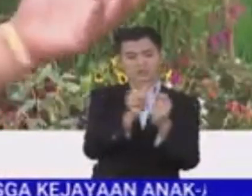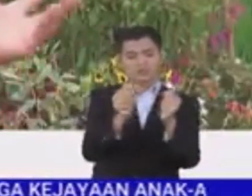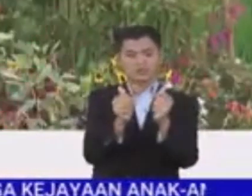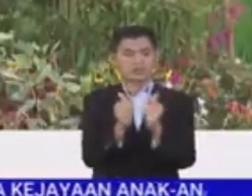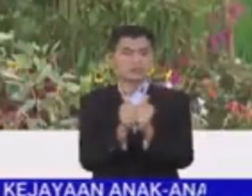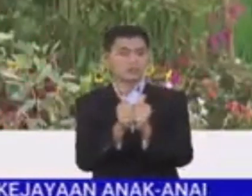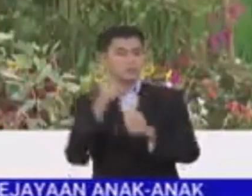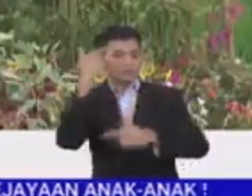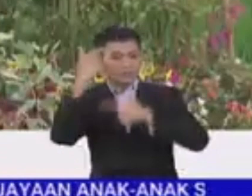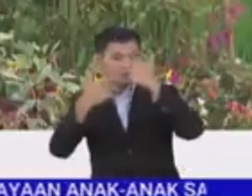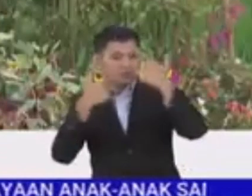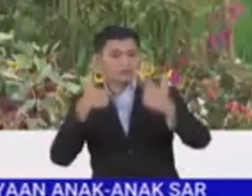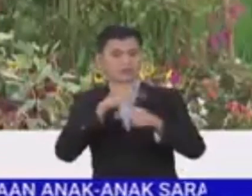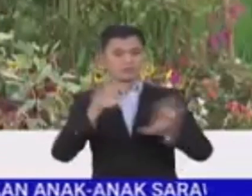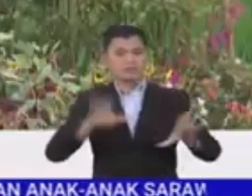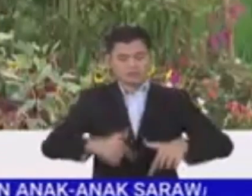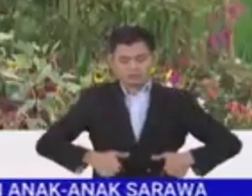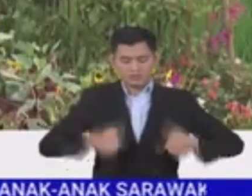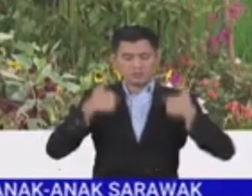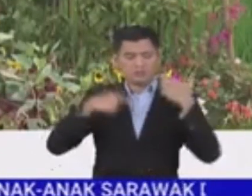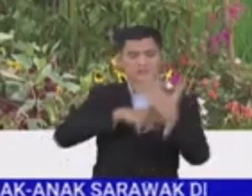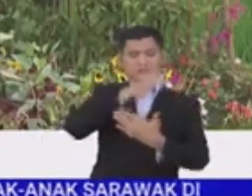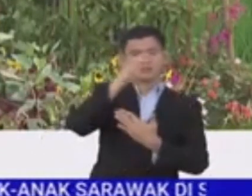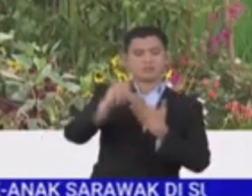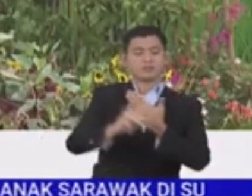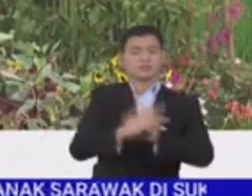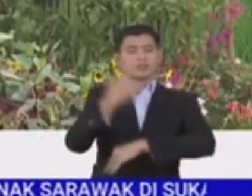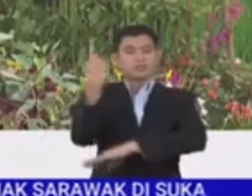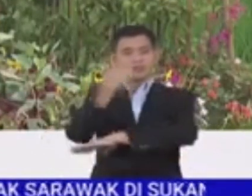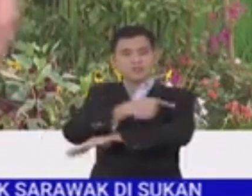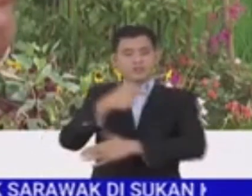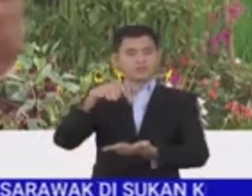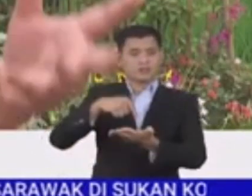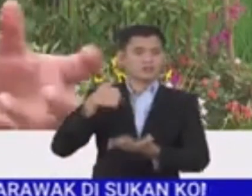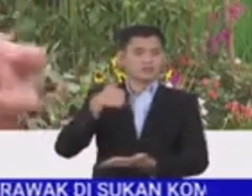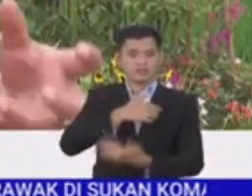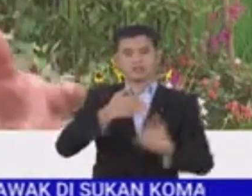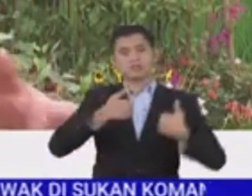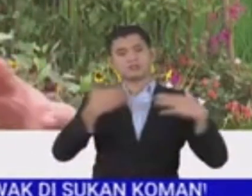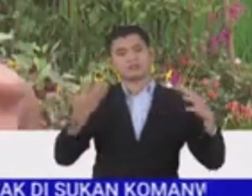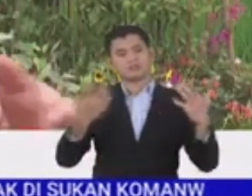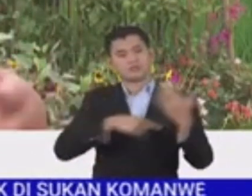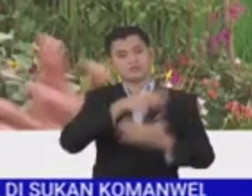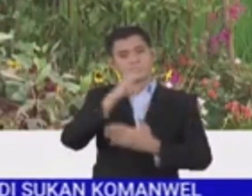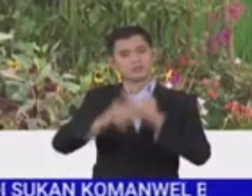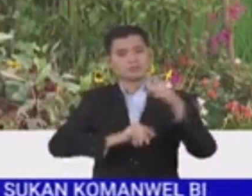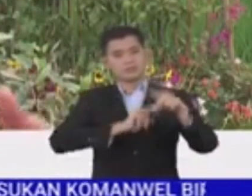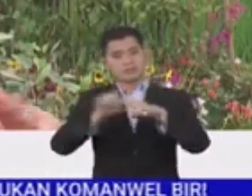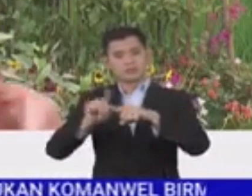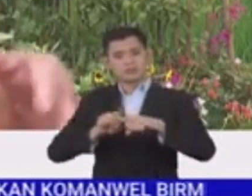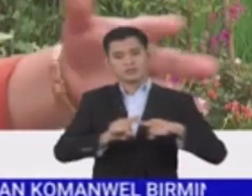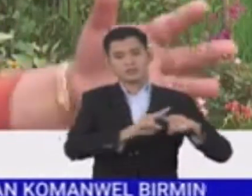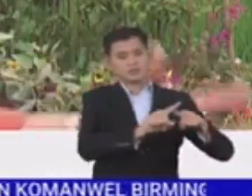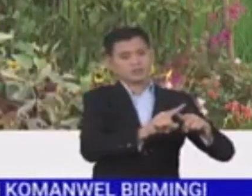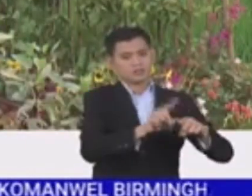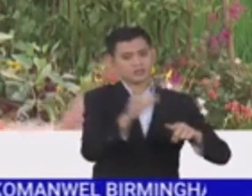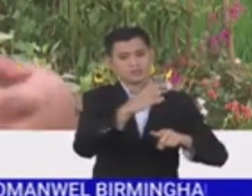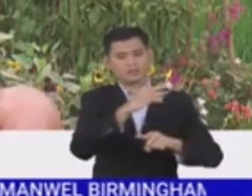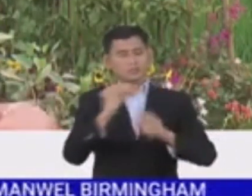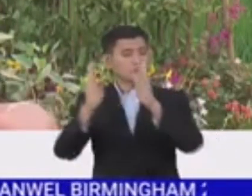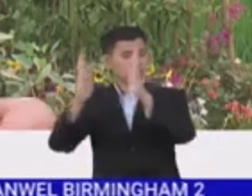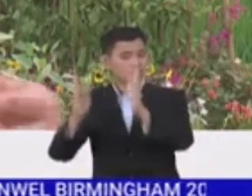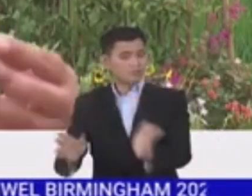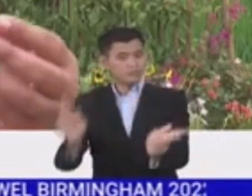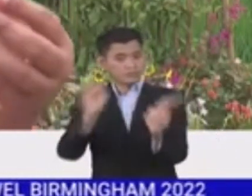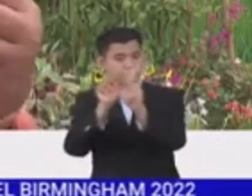buat live program macam hari ini kita ada mengemping. Jadi itu adalah sumber pendapatan juga untuk pesawah dan juga orang kampung lah